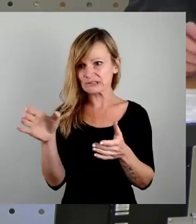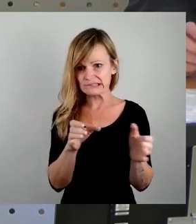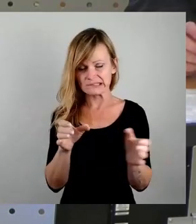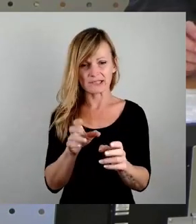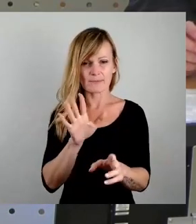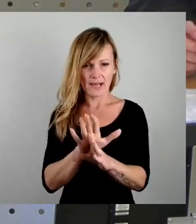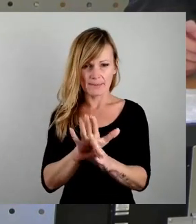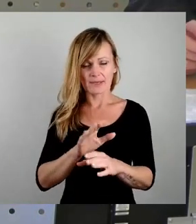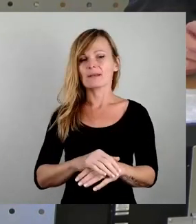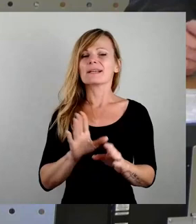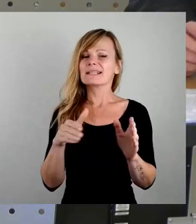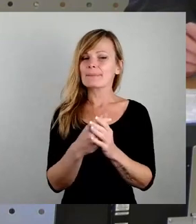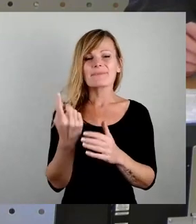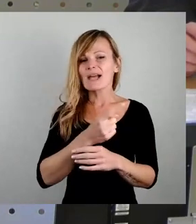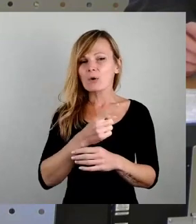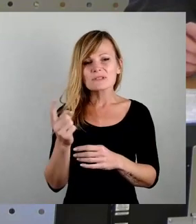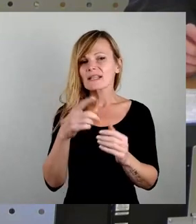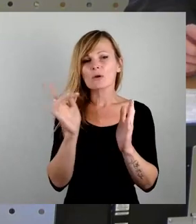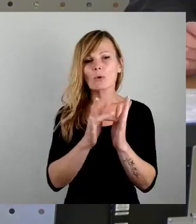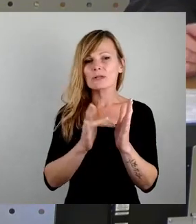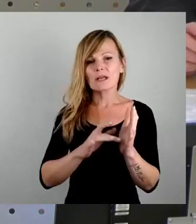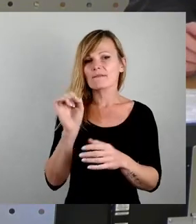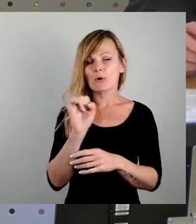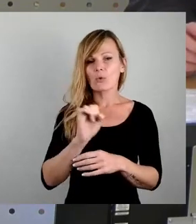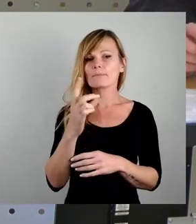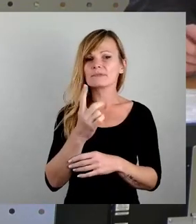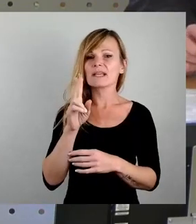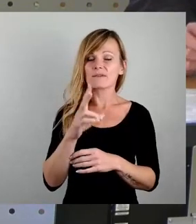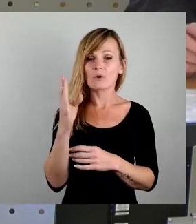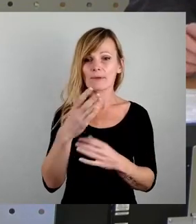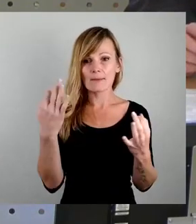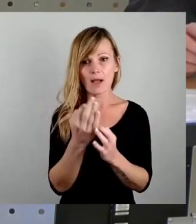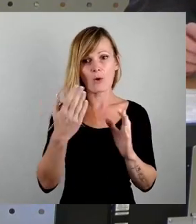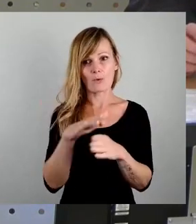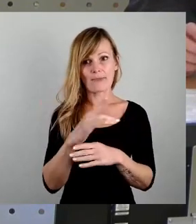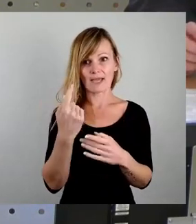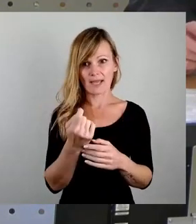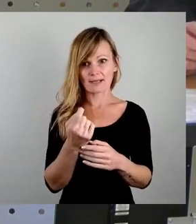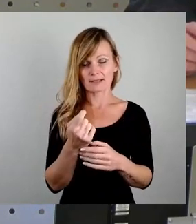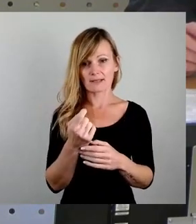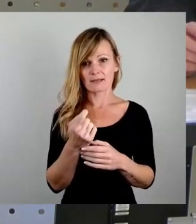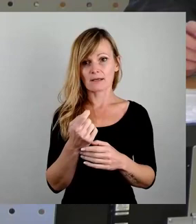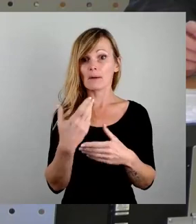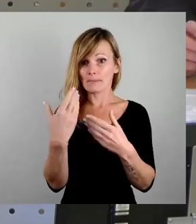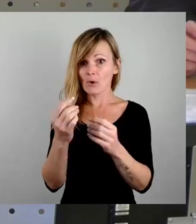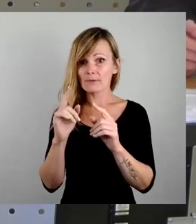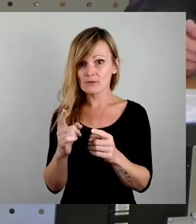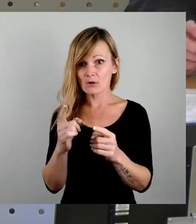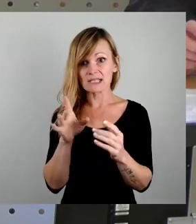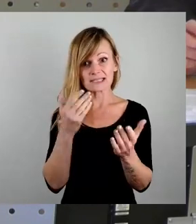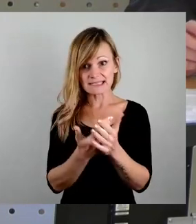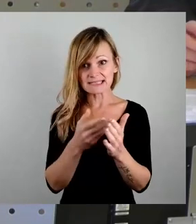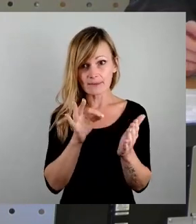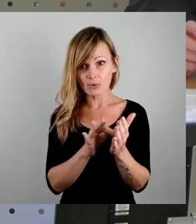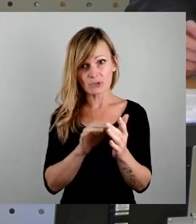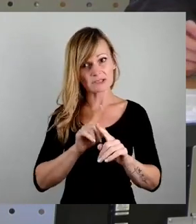warum die DVB mehr Geld braucht und das soll sie auch kriegen. Das ist nicht unser Punkt. Wir müssen jetzt nur uns gemeinsam